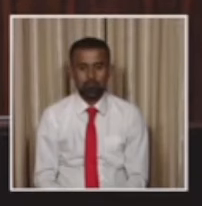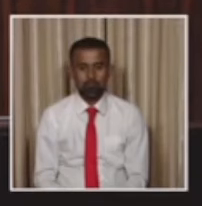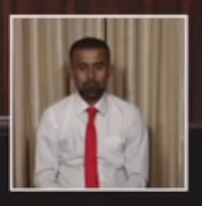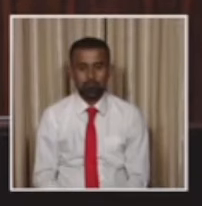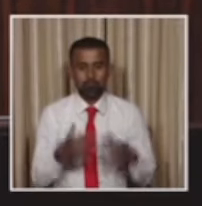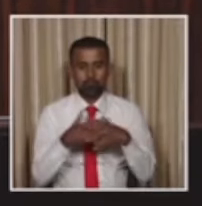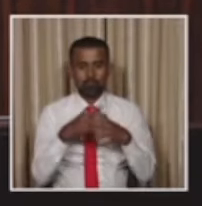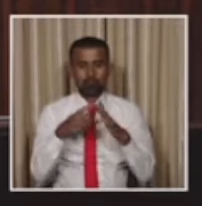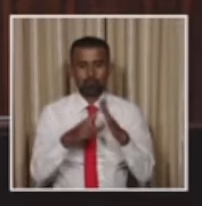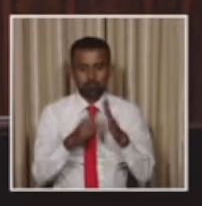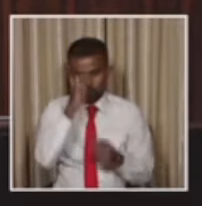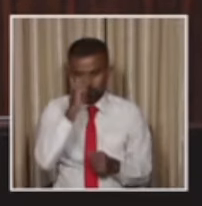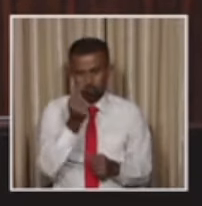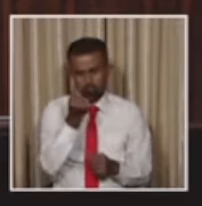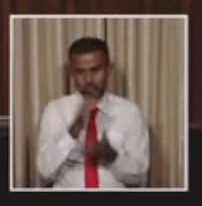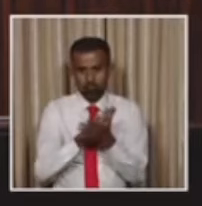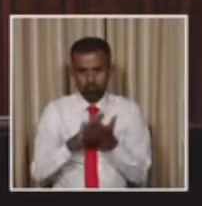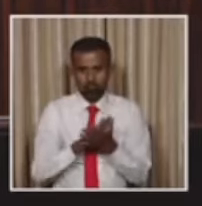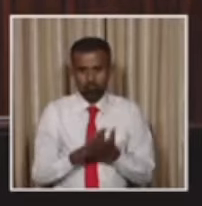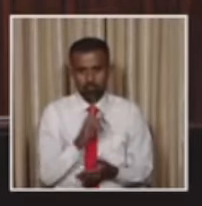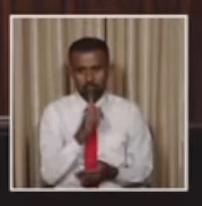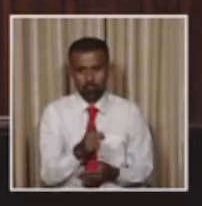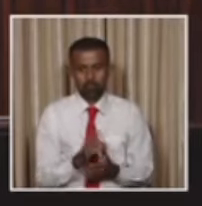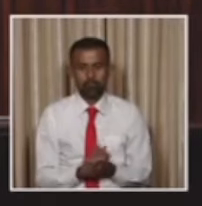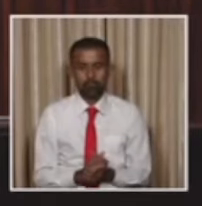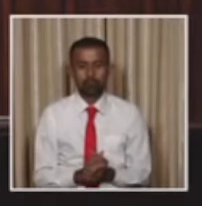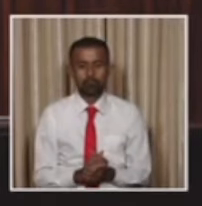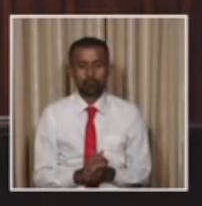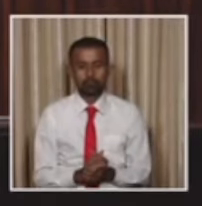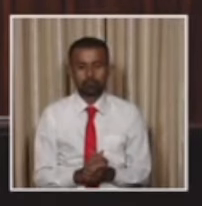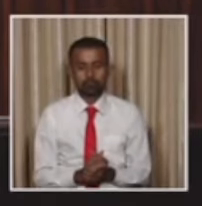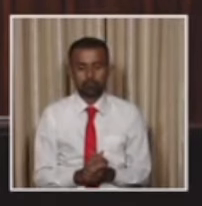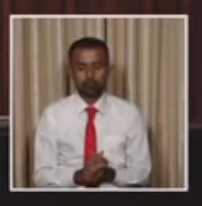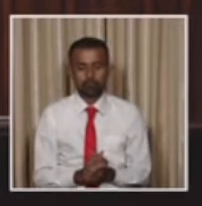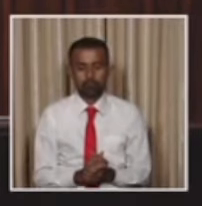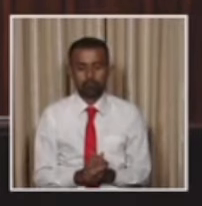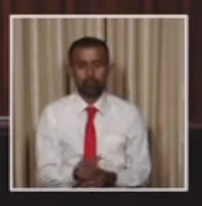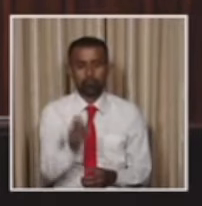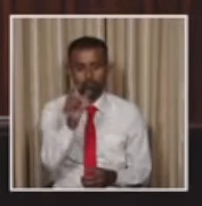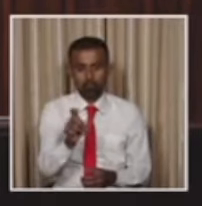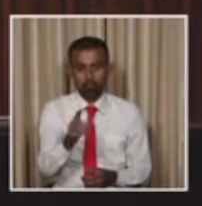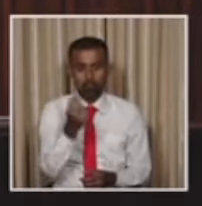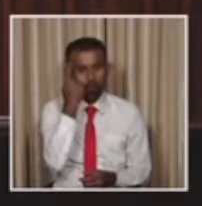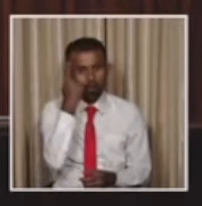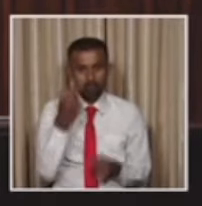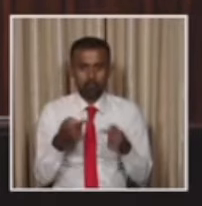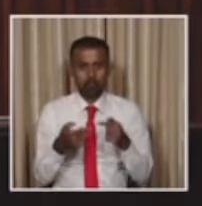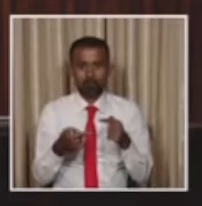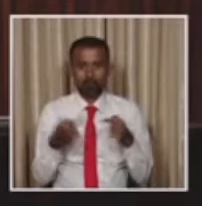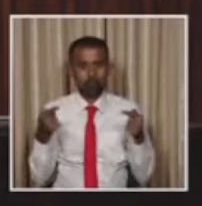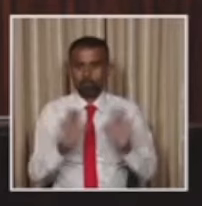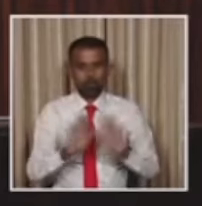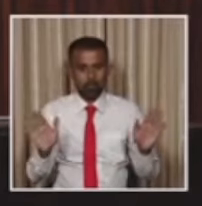ජයදාස රාජපක්ෂ මහත්මයා පොඩි පැහැදිලි කිරීමක් අපේ ගරු මන්ත්‍රීතුමාට කරන්නම්. ඇත්ත වශයෙන්ම මේ ඔබතුමාගේ අදහස් වලට විරුද්ධ වීමක්